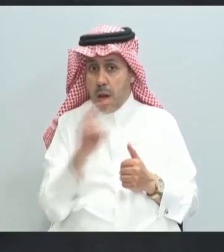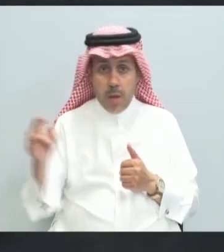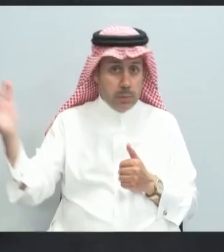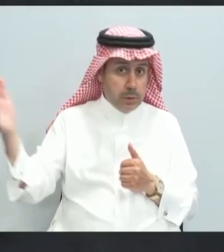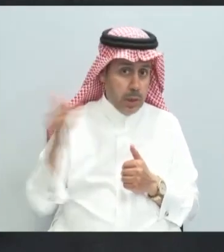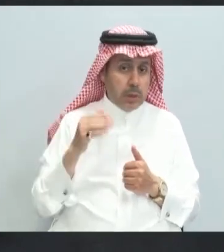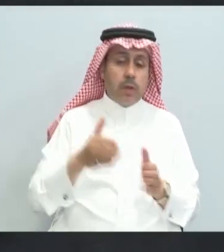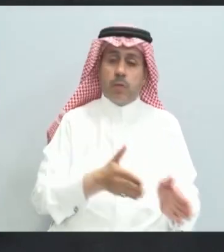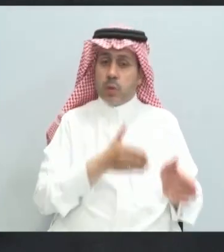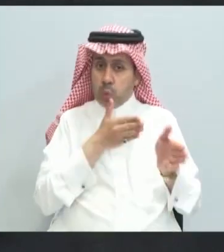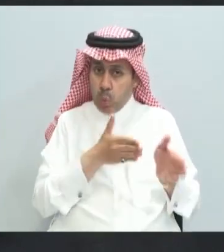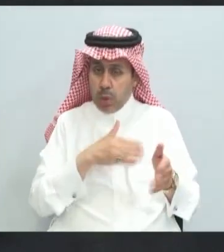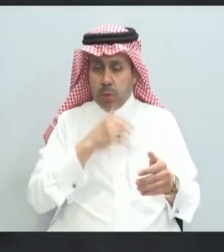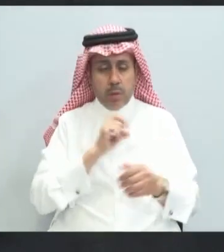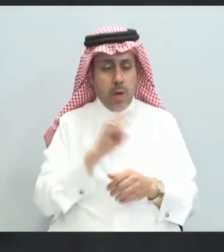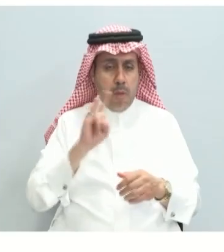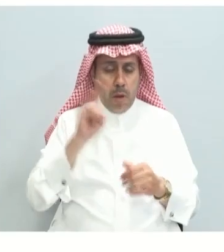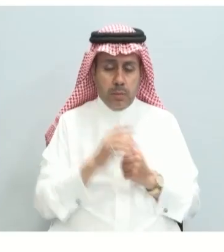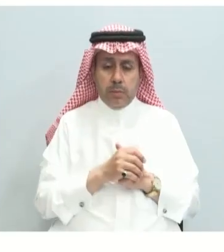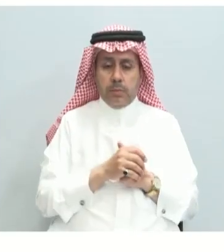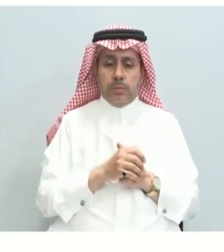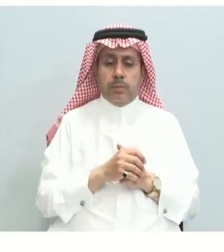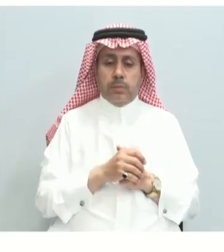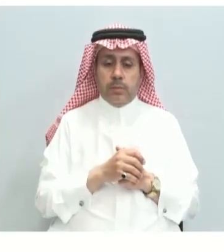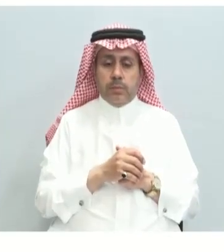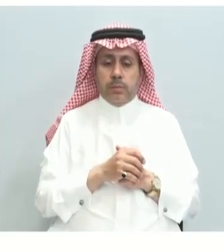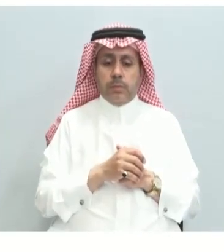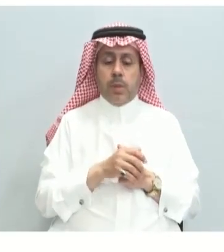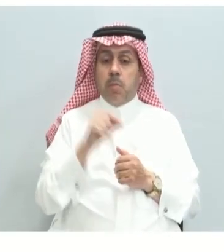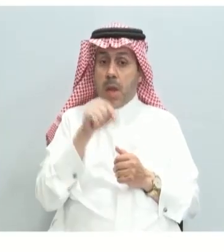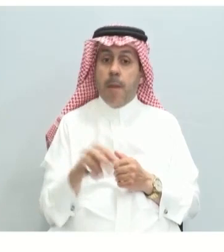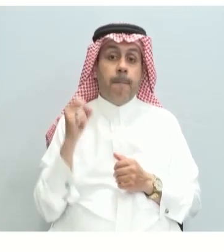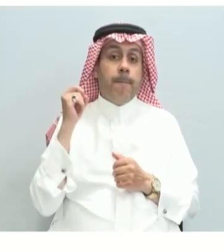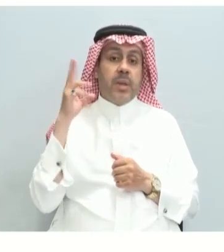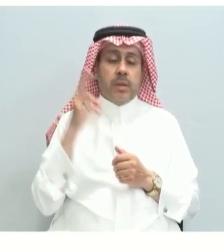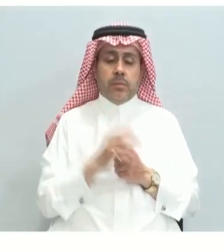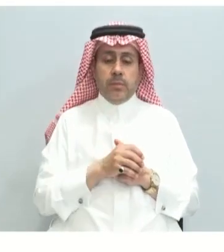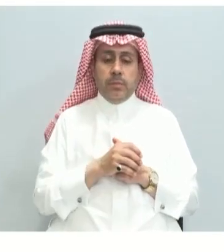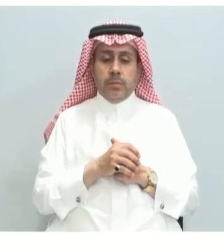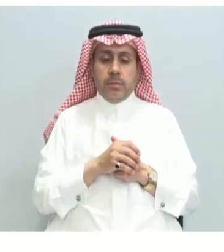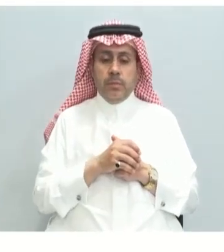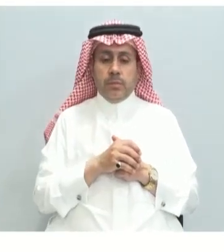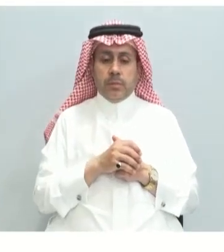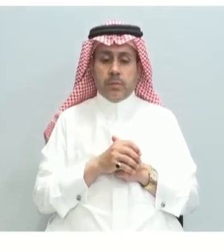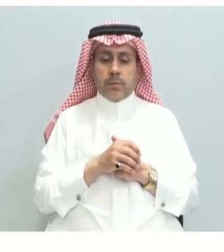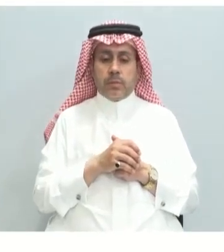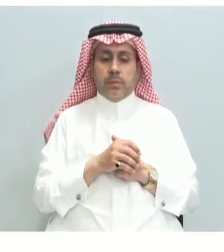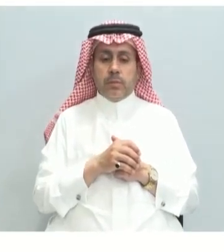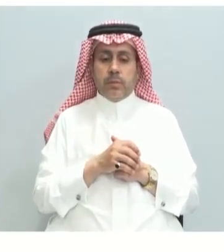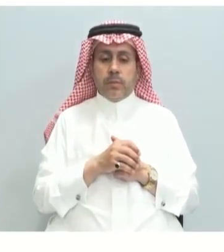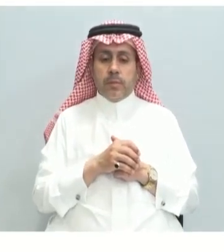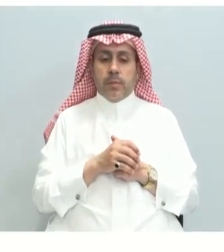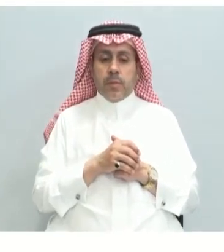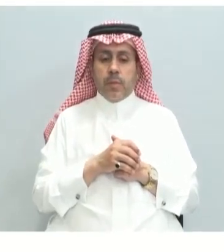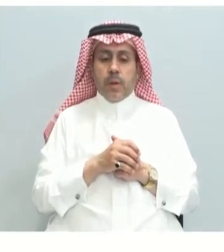في سنة النبي صلى الله عليه وسلم أبدا، ولم ترد عن الصحابة، بل أن هذا الفعل للأسف يعد